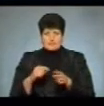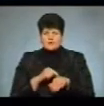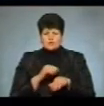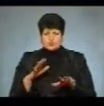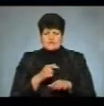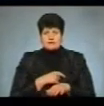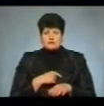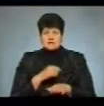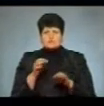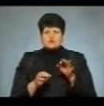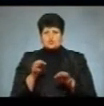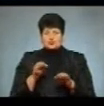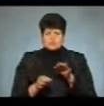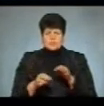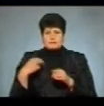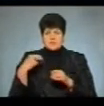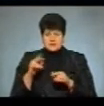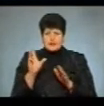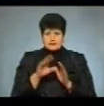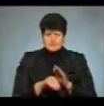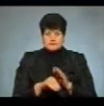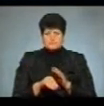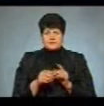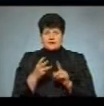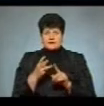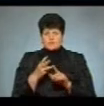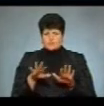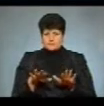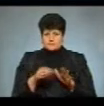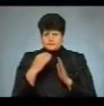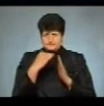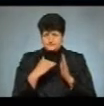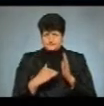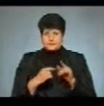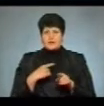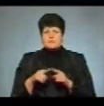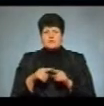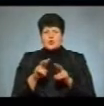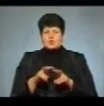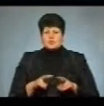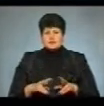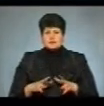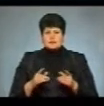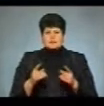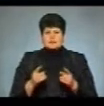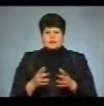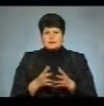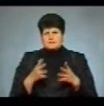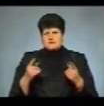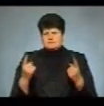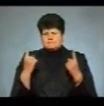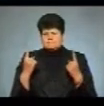з депутатів-суддів, з президента в тому числі. На третьому місці розпочати пришвидшити розслідування найбільш резонансних